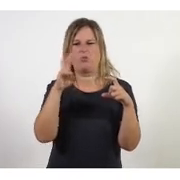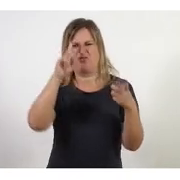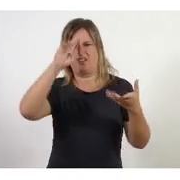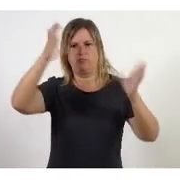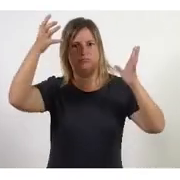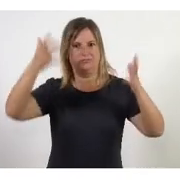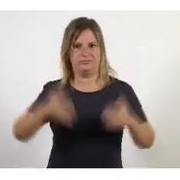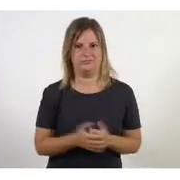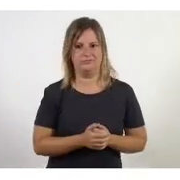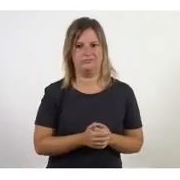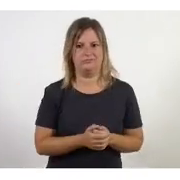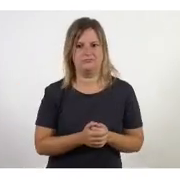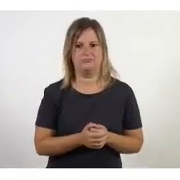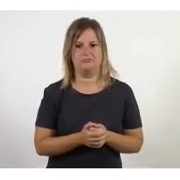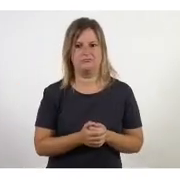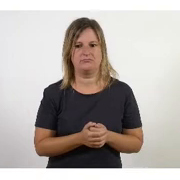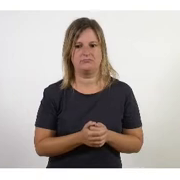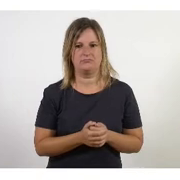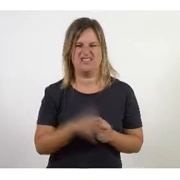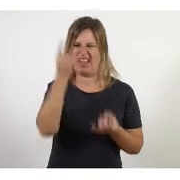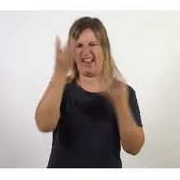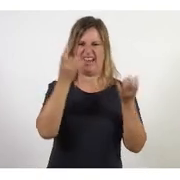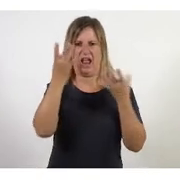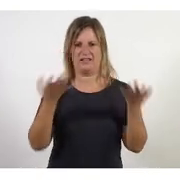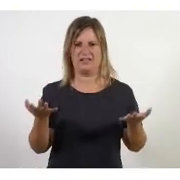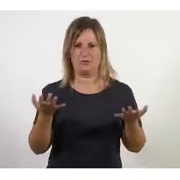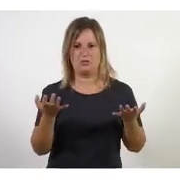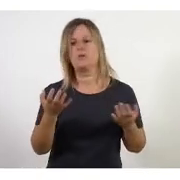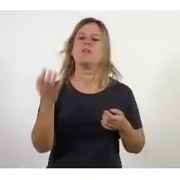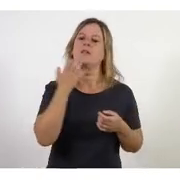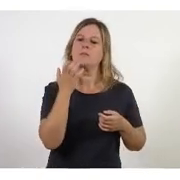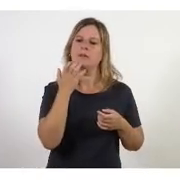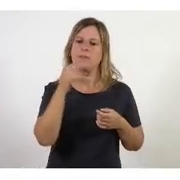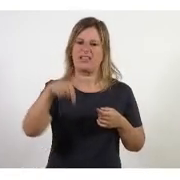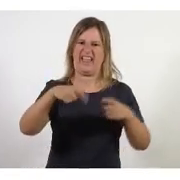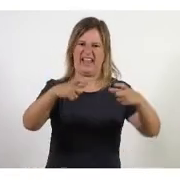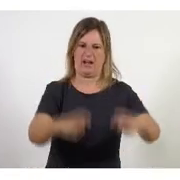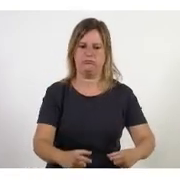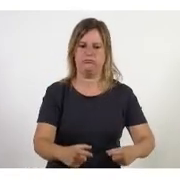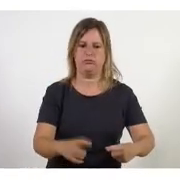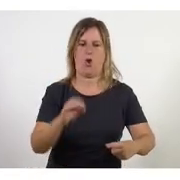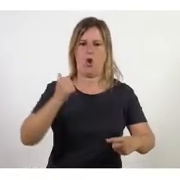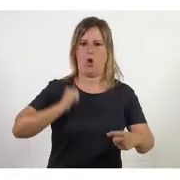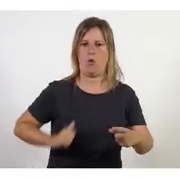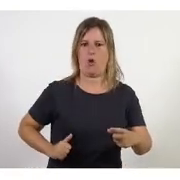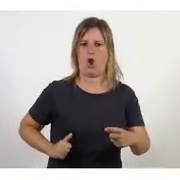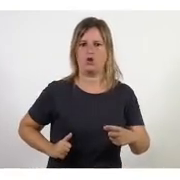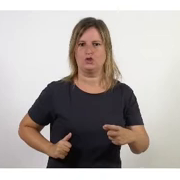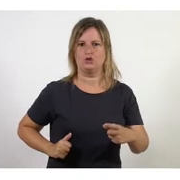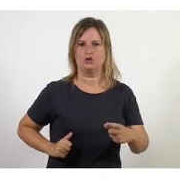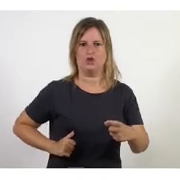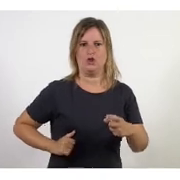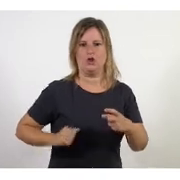esbojarrats. O sigui, una miqueta creatius. Col·loqueu-lo, jo què sé, al terra, dins d'un bolso, i que aparegui algú que